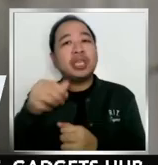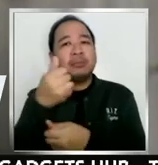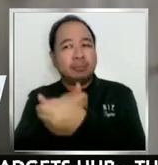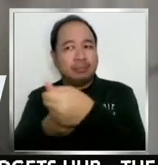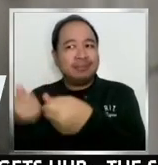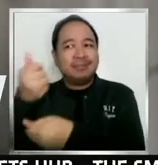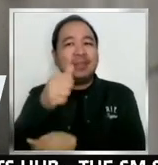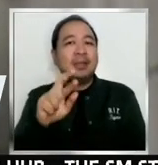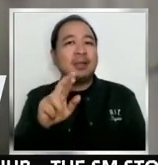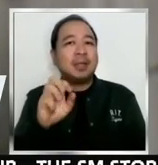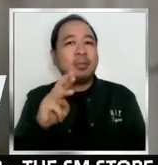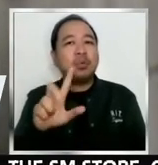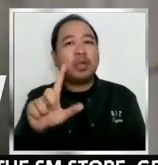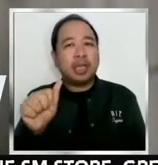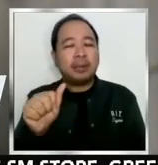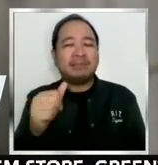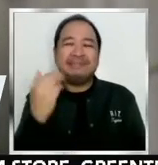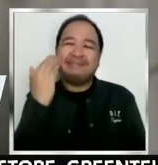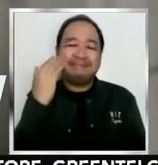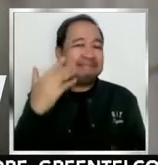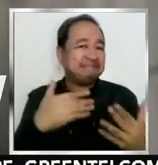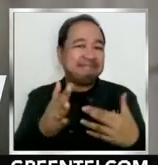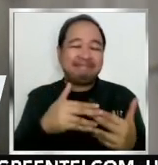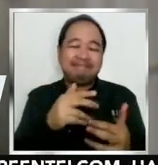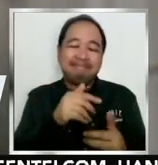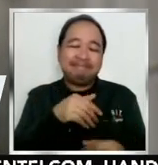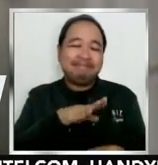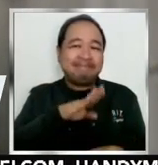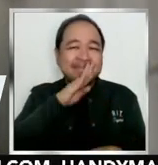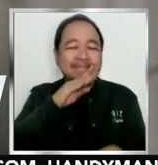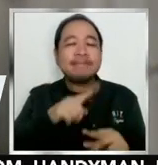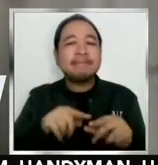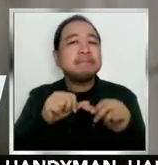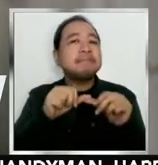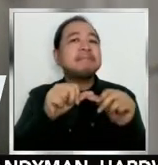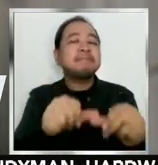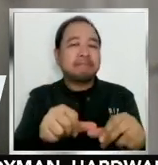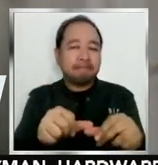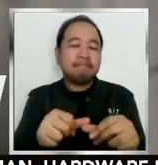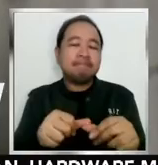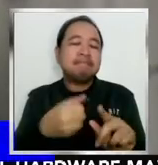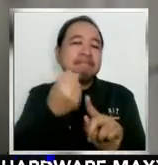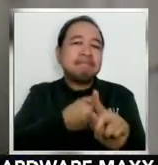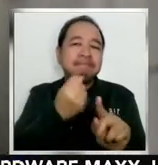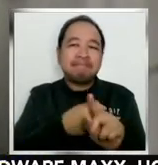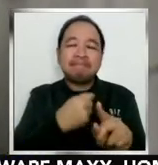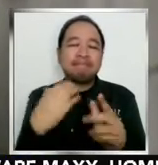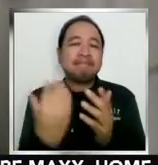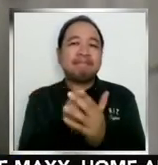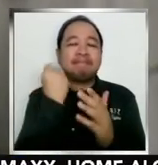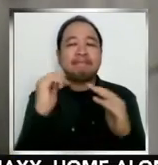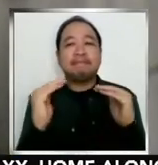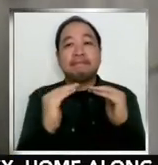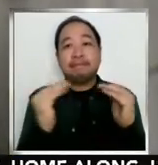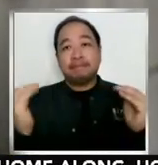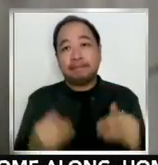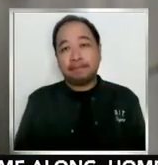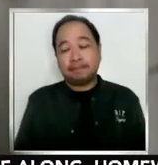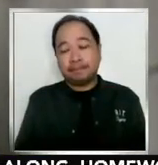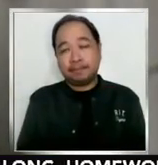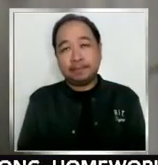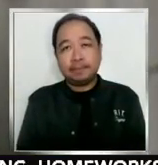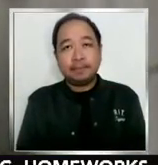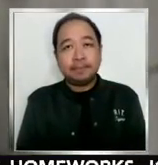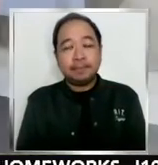pero hindi raw sila titigil sa paghahanap ng justisya. Para sa GMA Integrated News, June Veneracion, nakatutok,